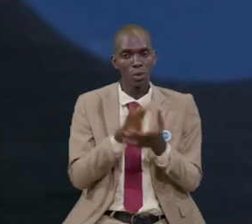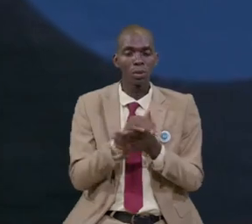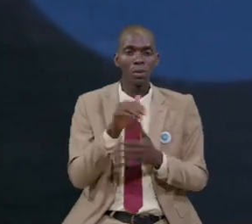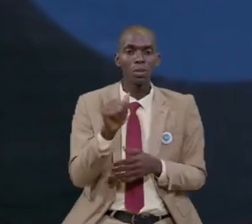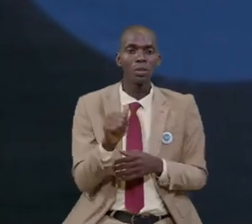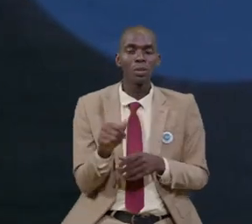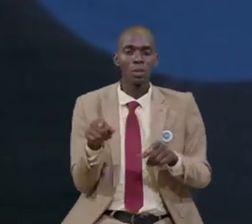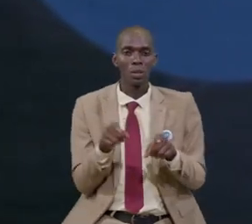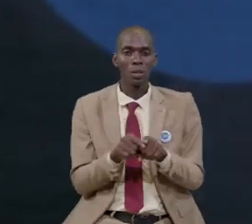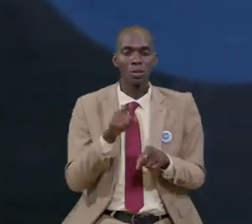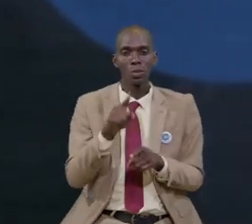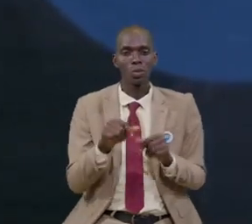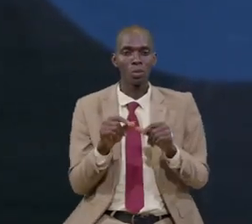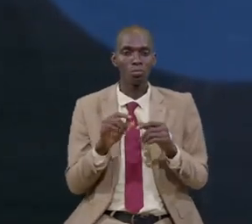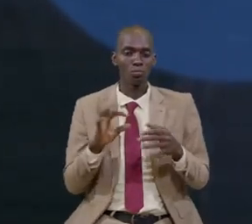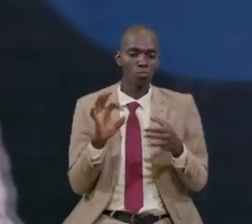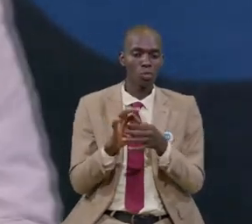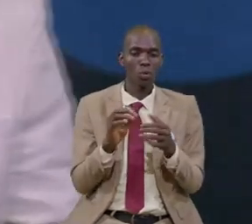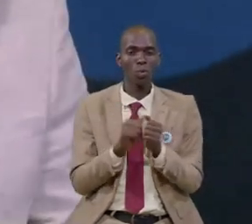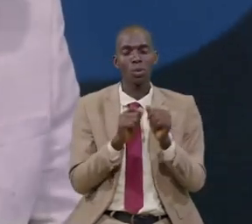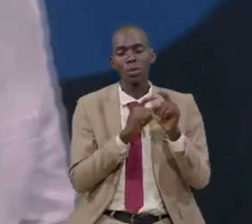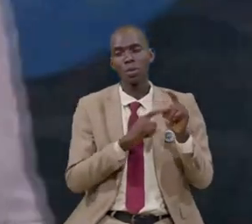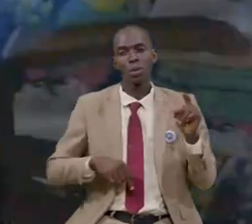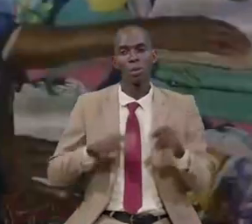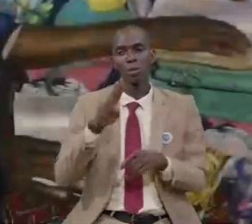connectez au Seigneur par la foi,